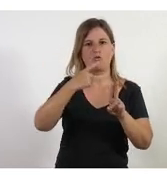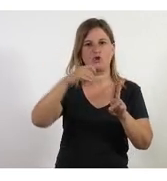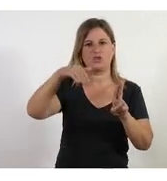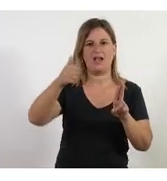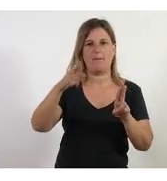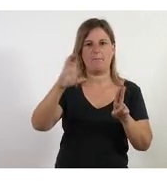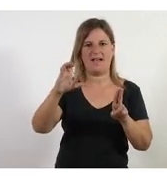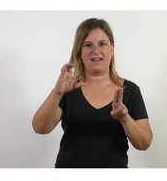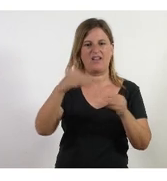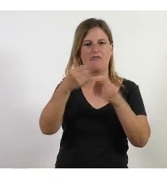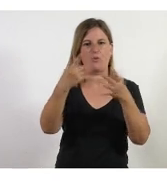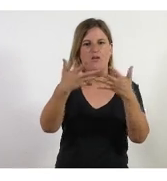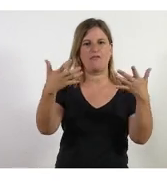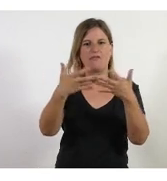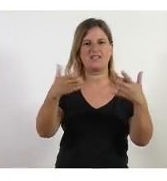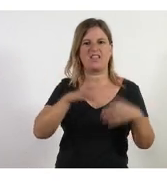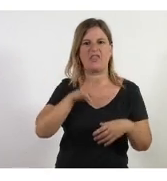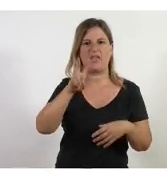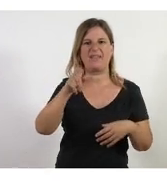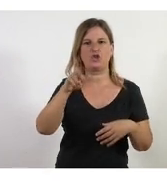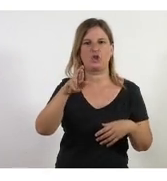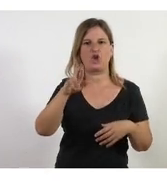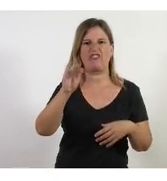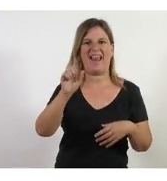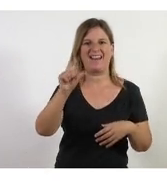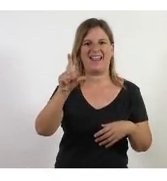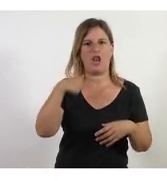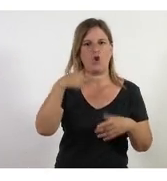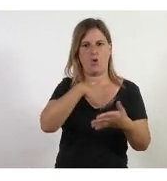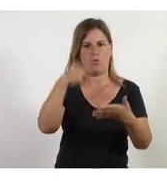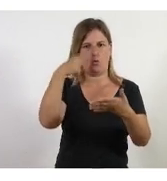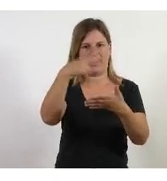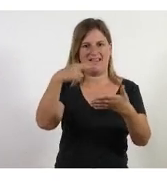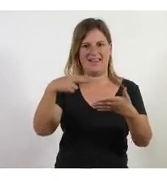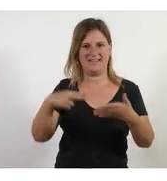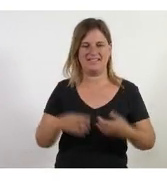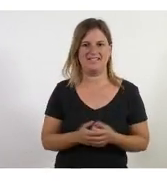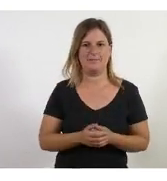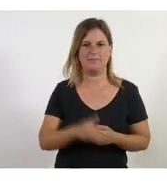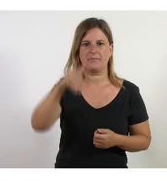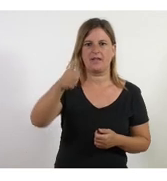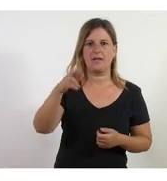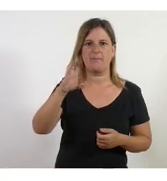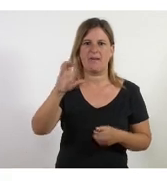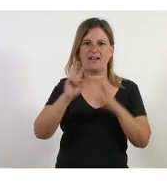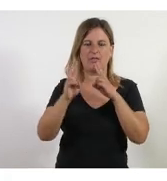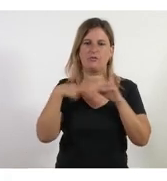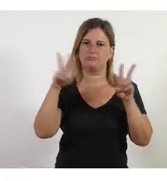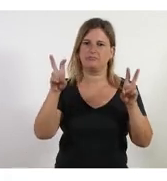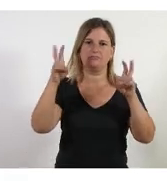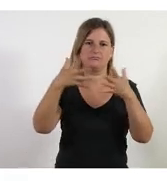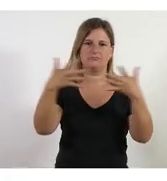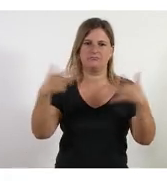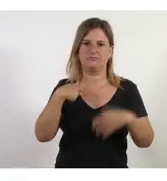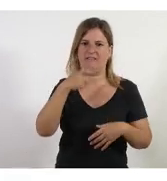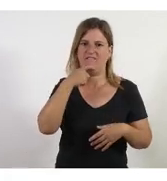Viktor Frankl. Me la permets que la llegeixi? Sisplau, sisplau. En Marc ens deia que era la cita que més li agradava